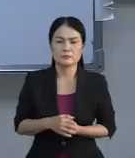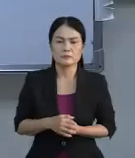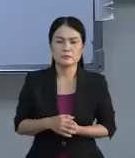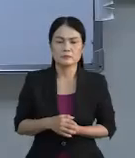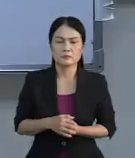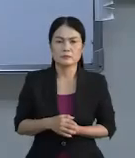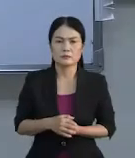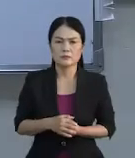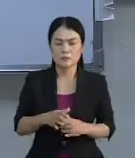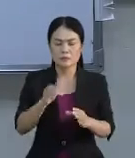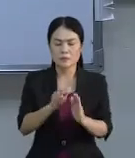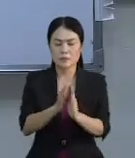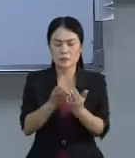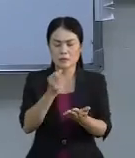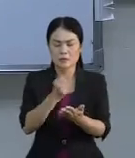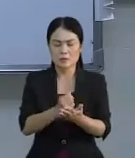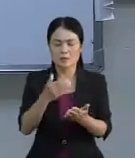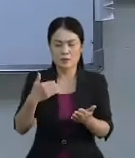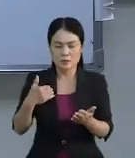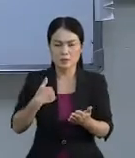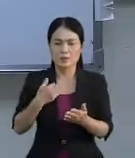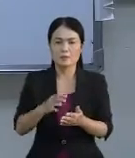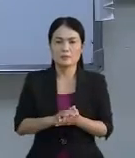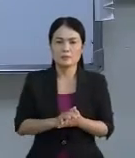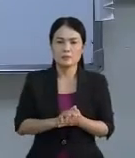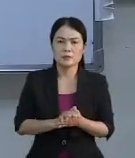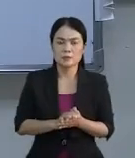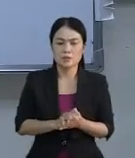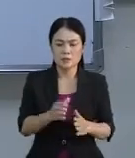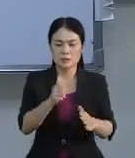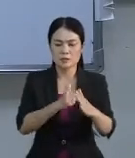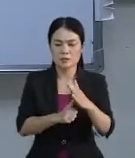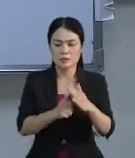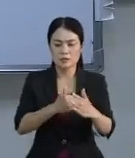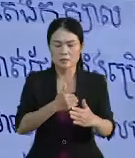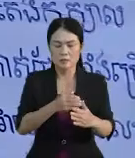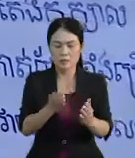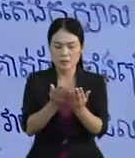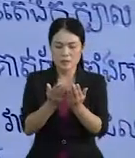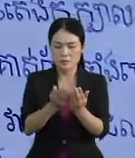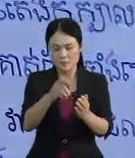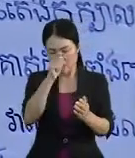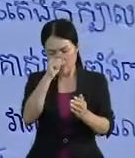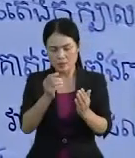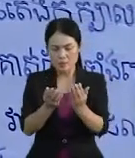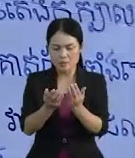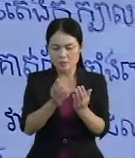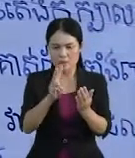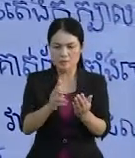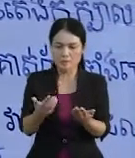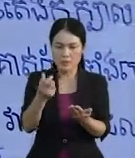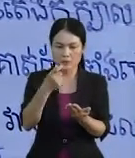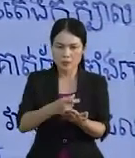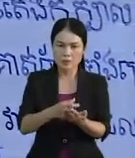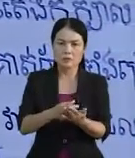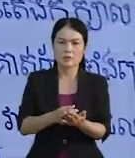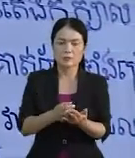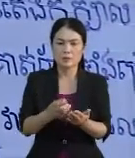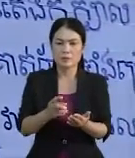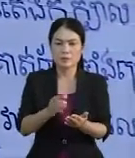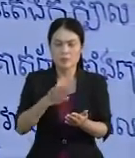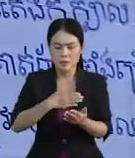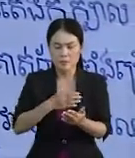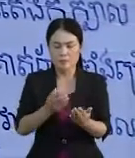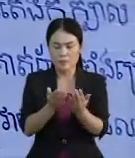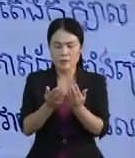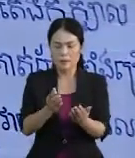bà nếu không sắp hơi bông dương có miền đá cái thà các đạo bị ban an rương mấy dương an ban bị đòn được ọc ní lục rù ban an mà đó hay